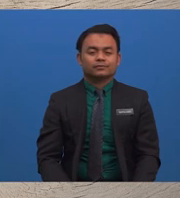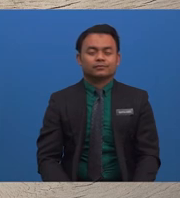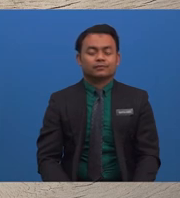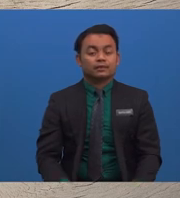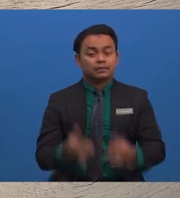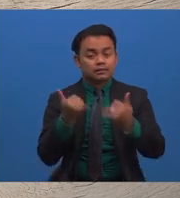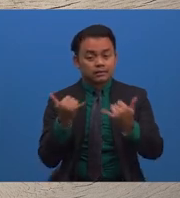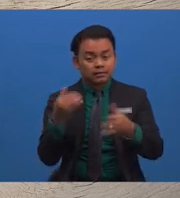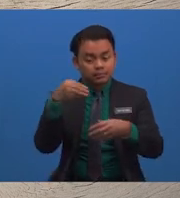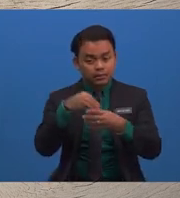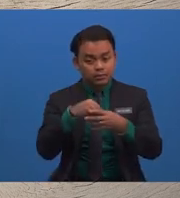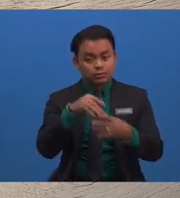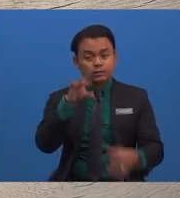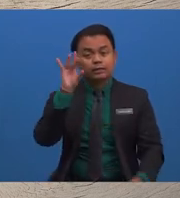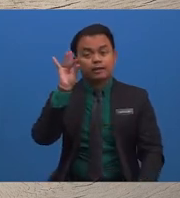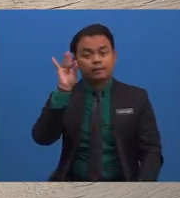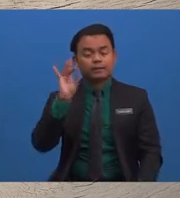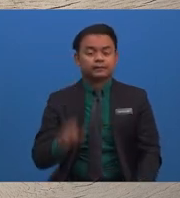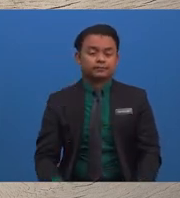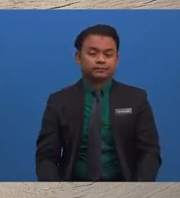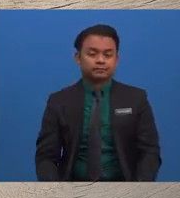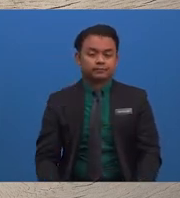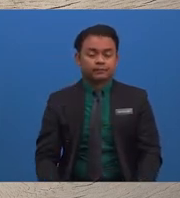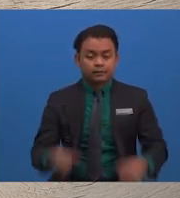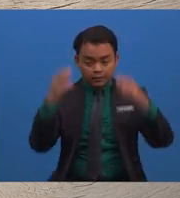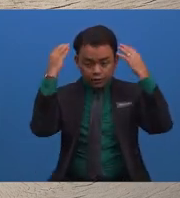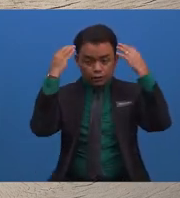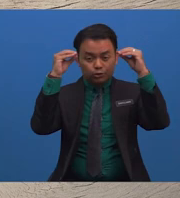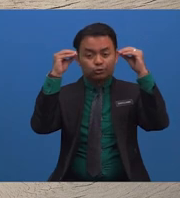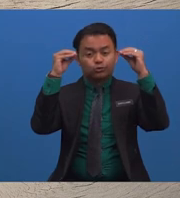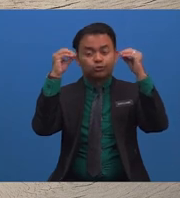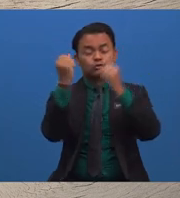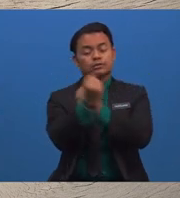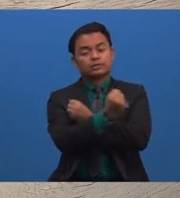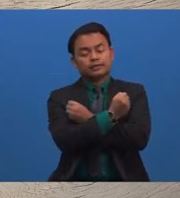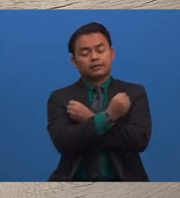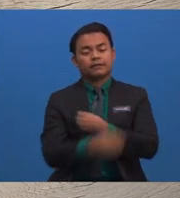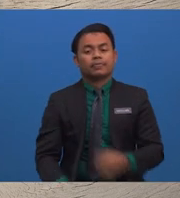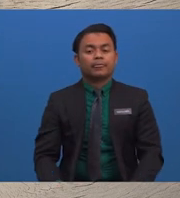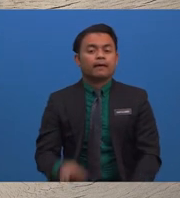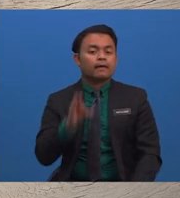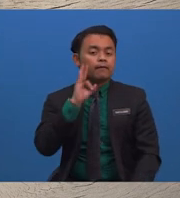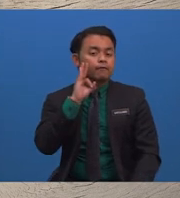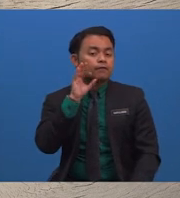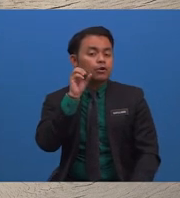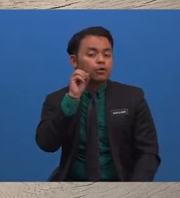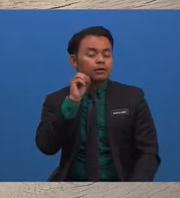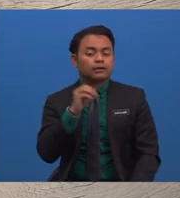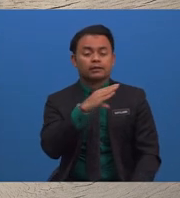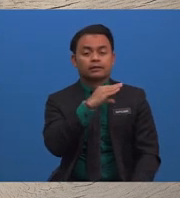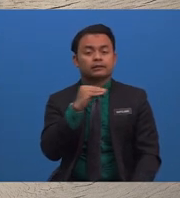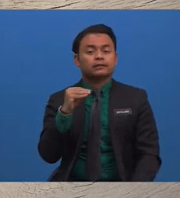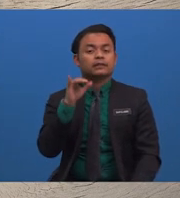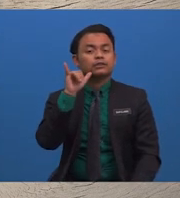Situasi 8 mengisahkan guruku sayang. Fiona dan Yuni sedang